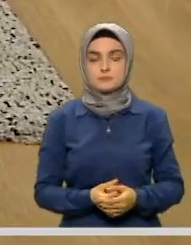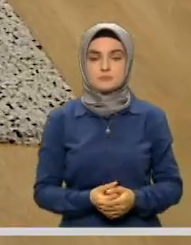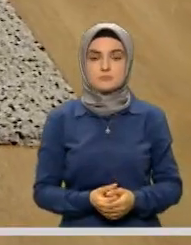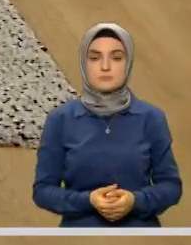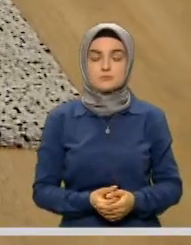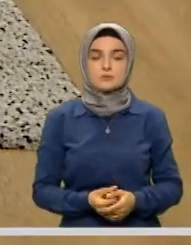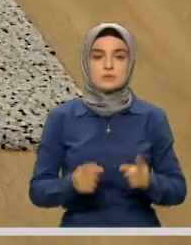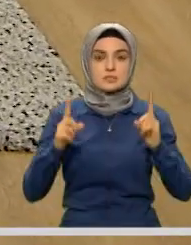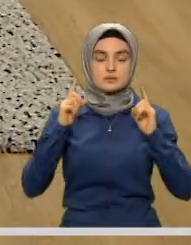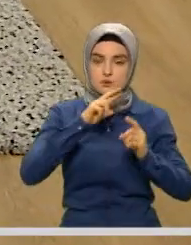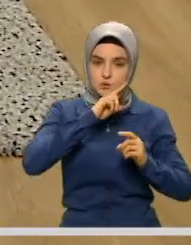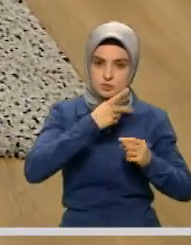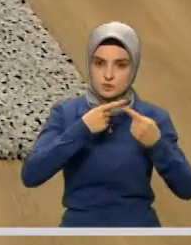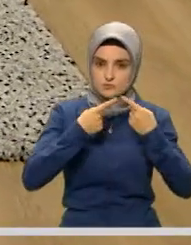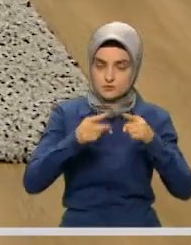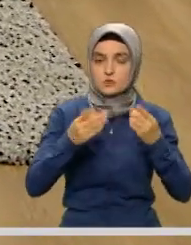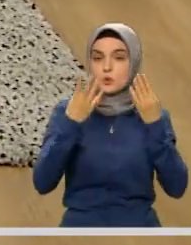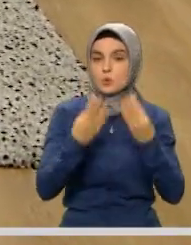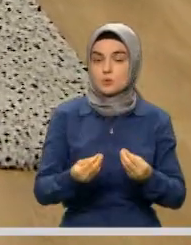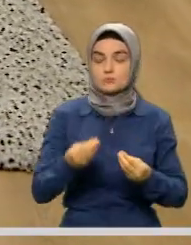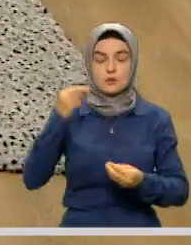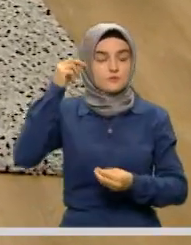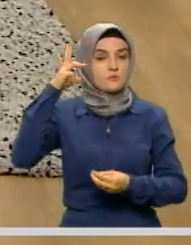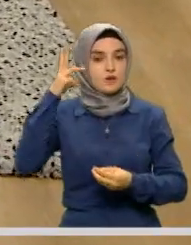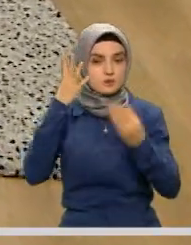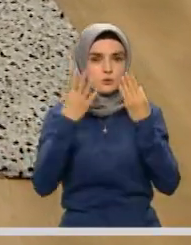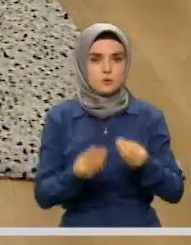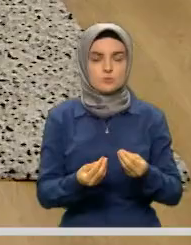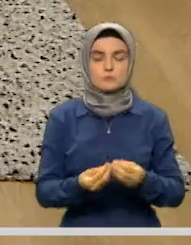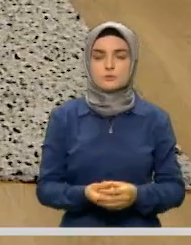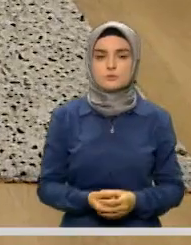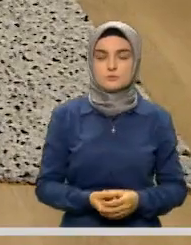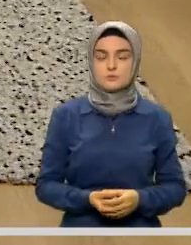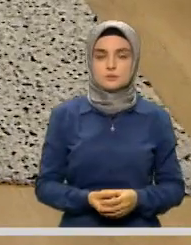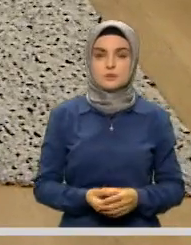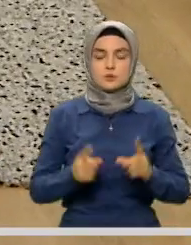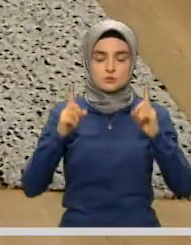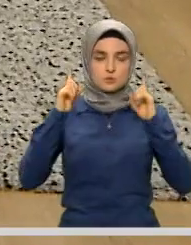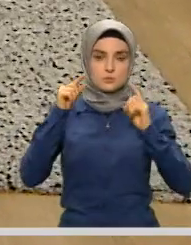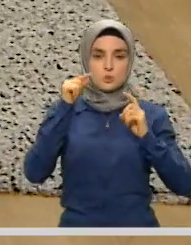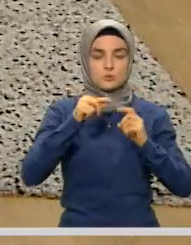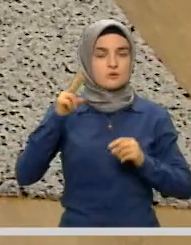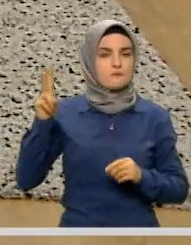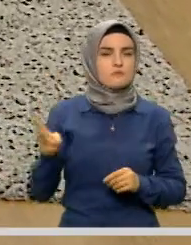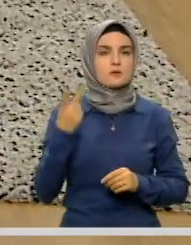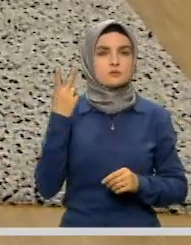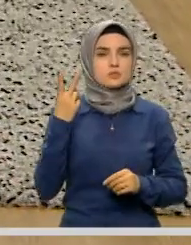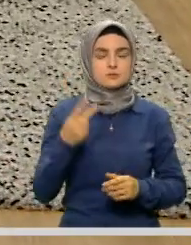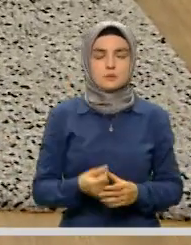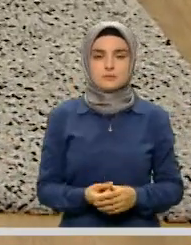İstiğfarla günahın farkına olmak, farkında olmak, bir farkındalık düzeyine erişmek. Tevbe ile de artık ondan vazgeçmek